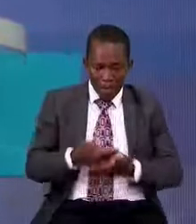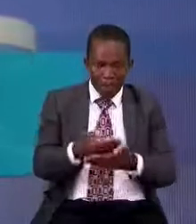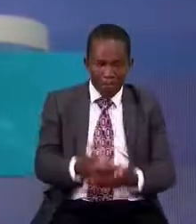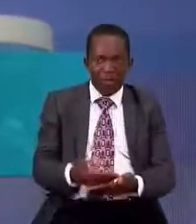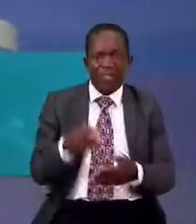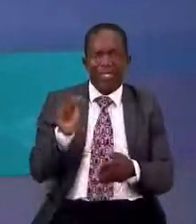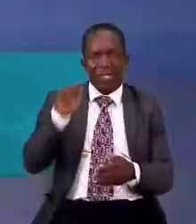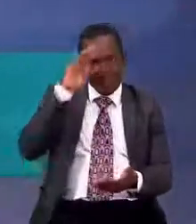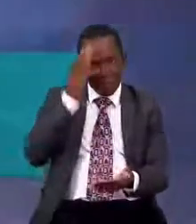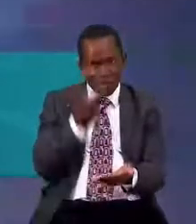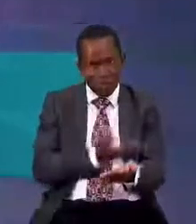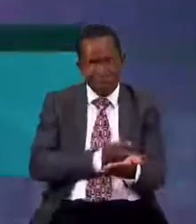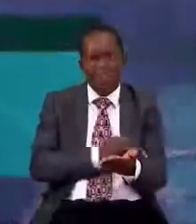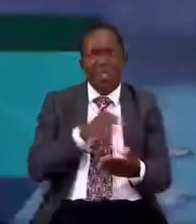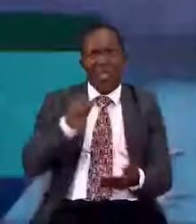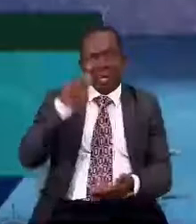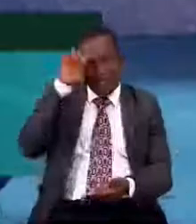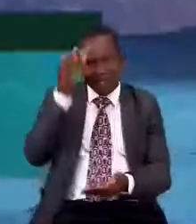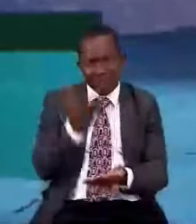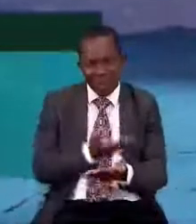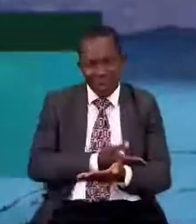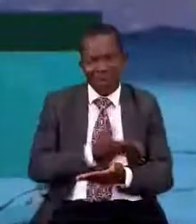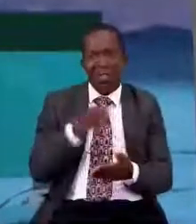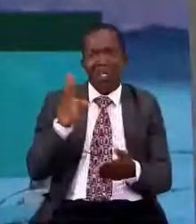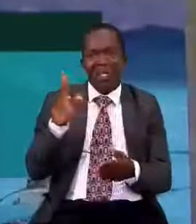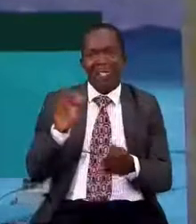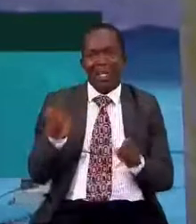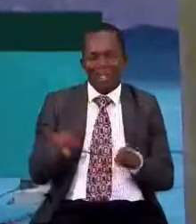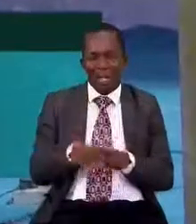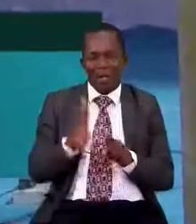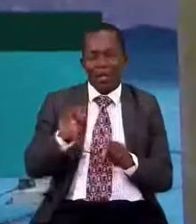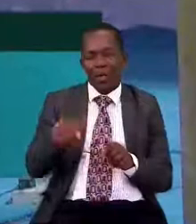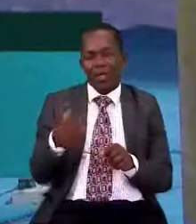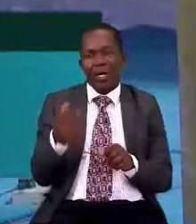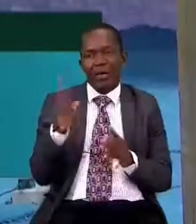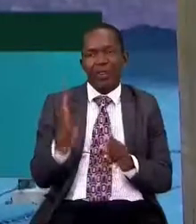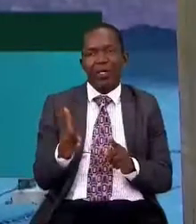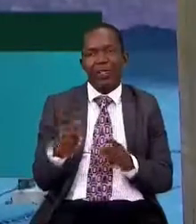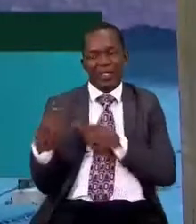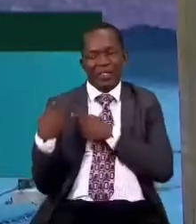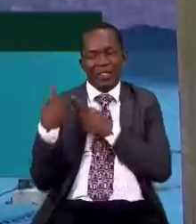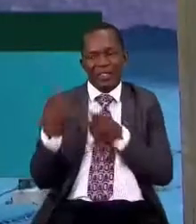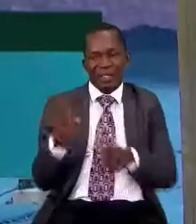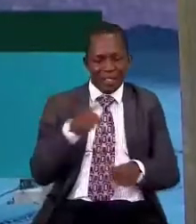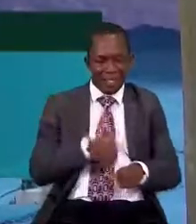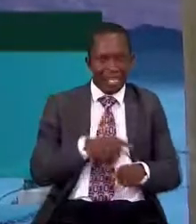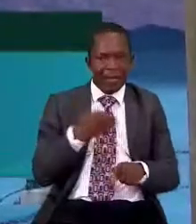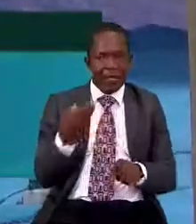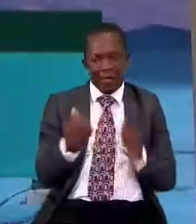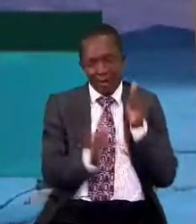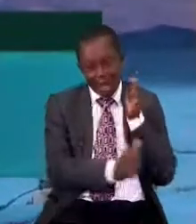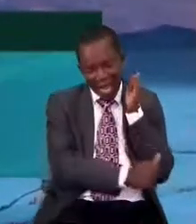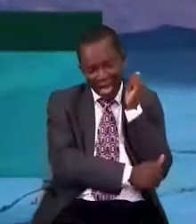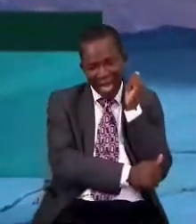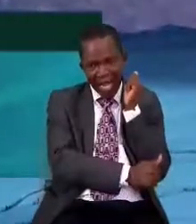différent de tout fils. Depuis le temps d'Adam, un fils différent, le